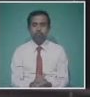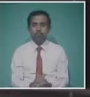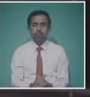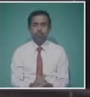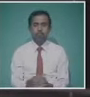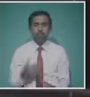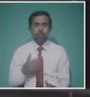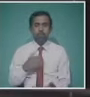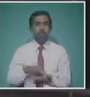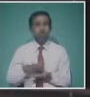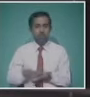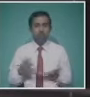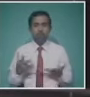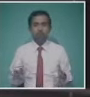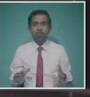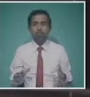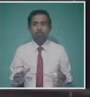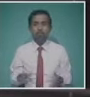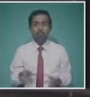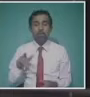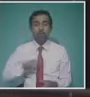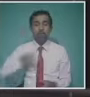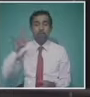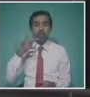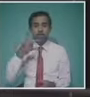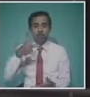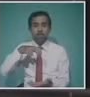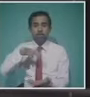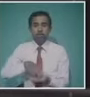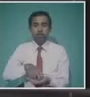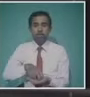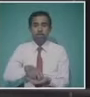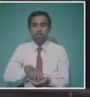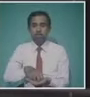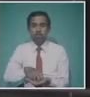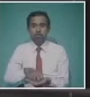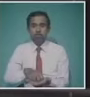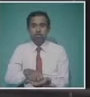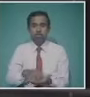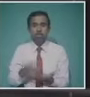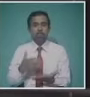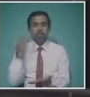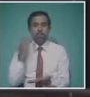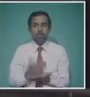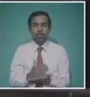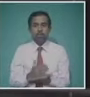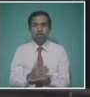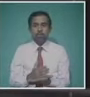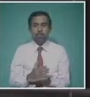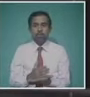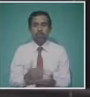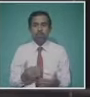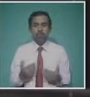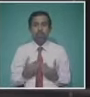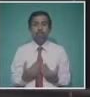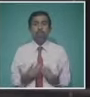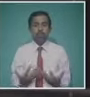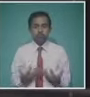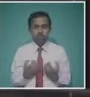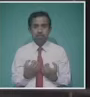මම තීරණය කරා ඒ දිත්තපුර වැසි භාවය නැති කරගන්න මම